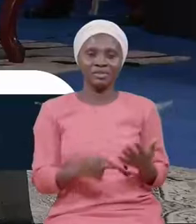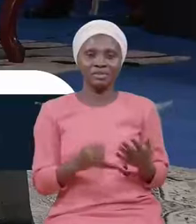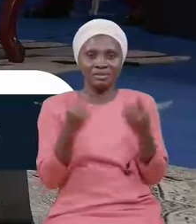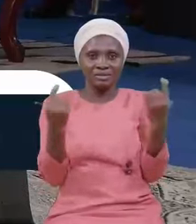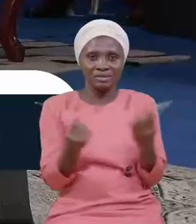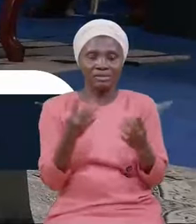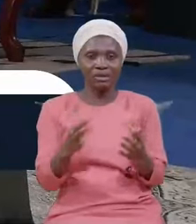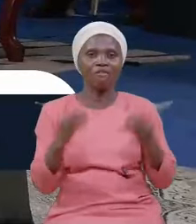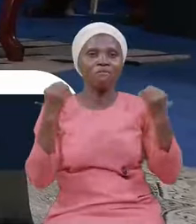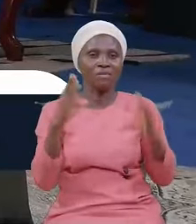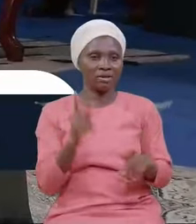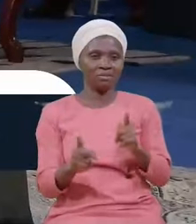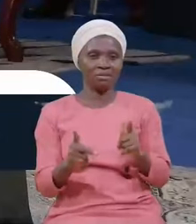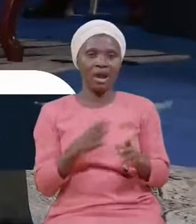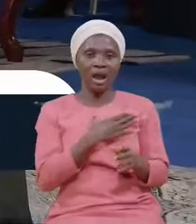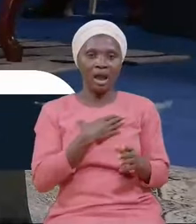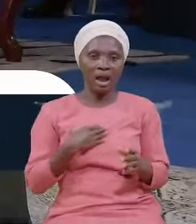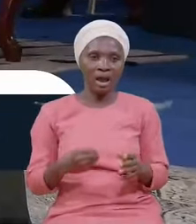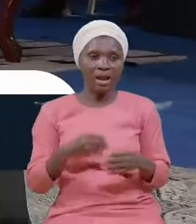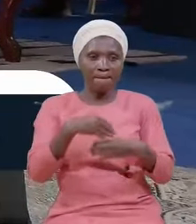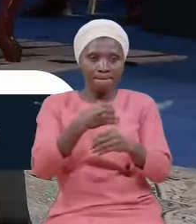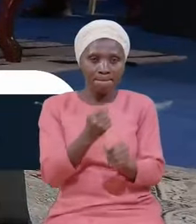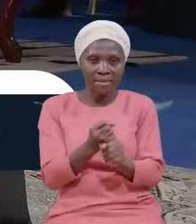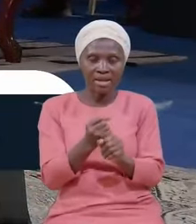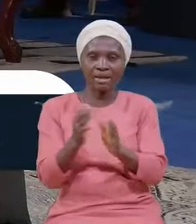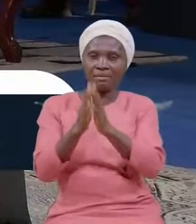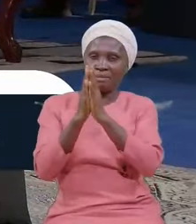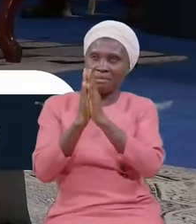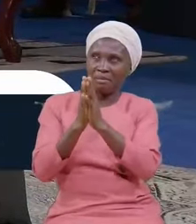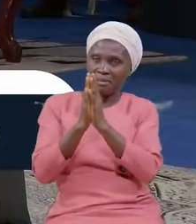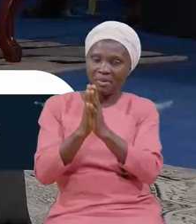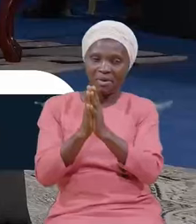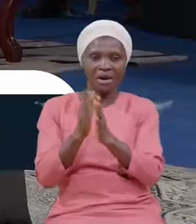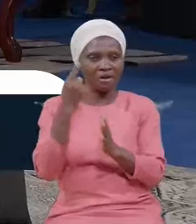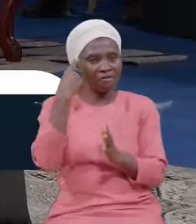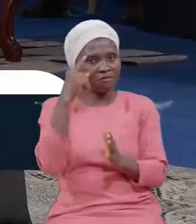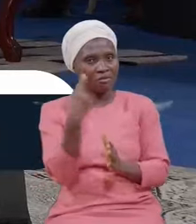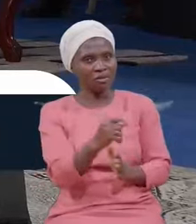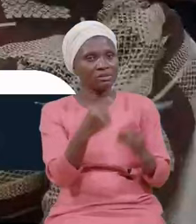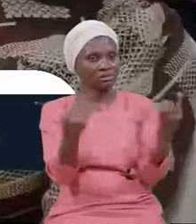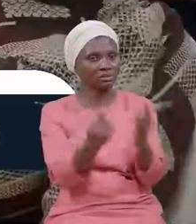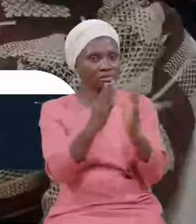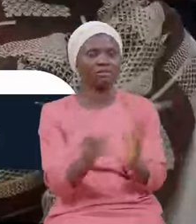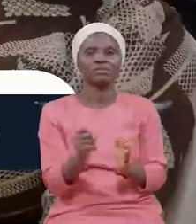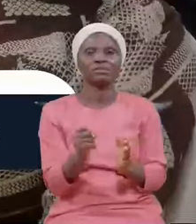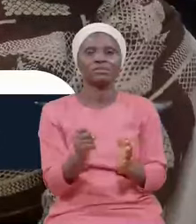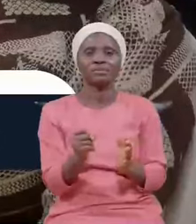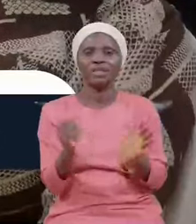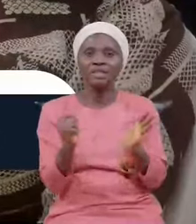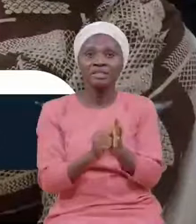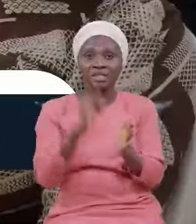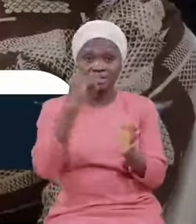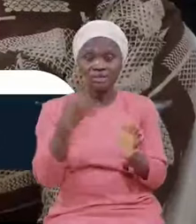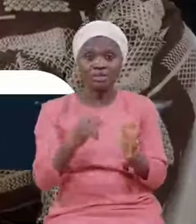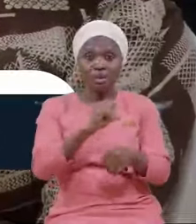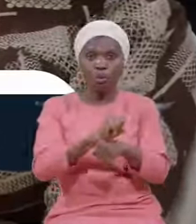malfaiteurs parce qu'il a porté les péchés de beaucoup d'hommes, vous voyez cela, et qu'il a intercédé pour